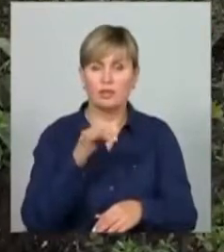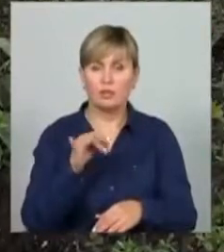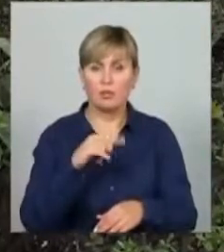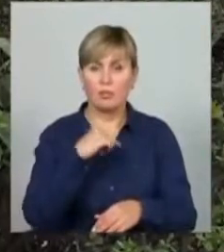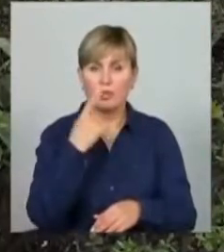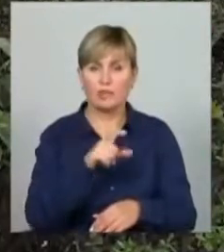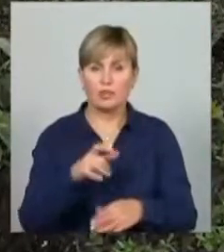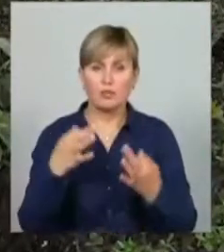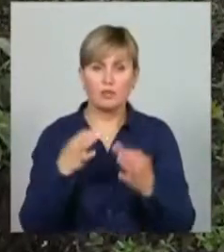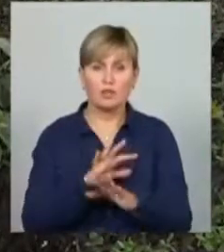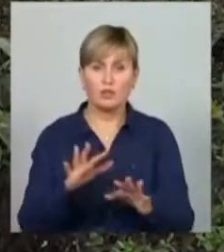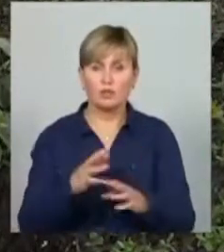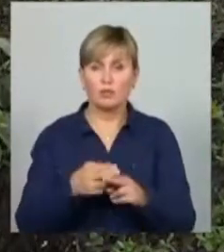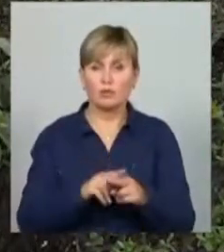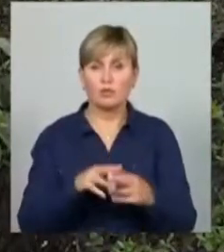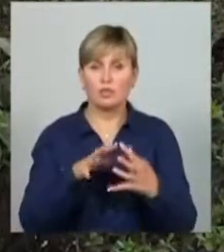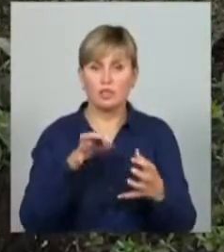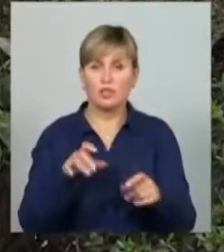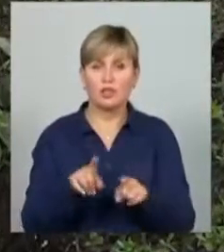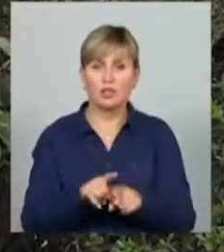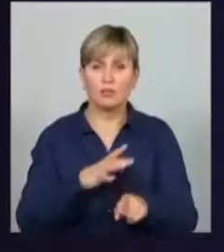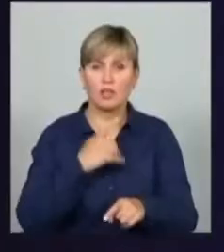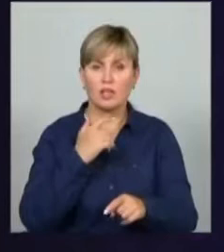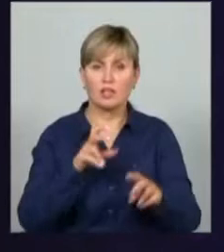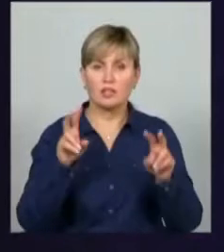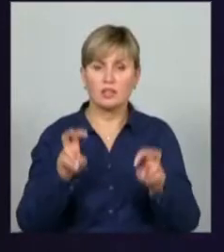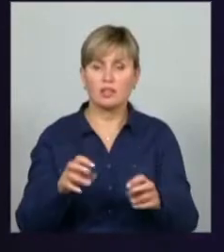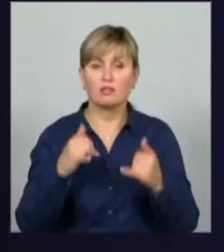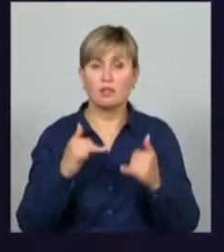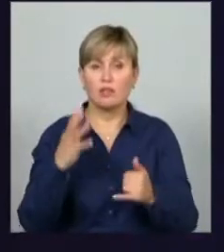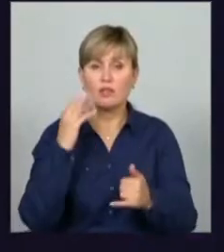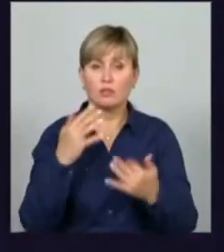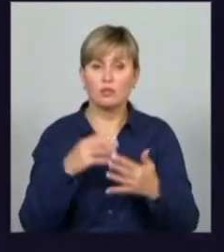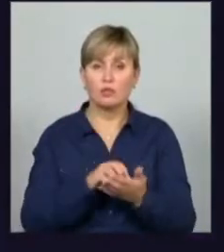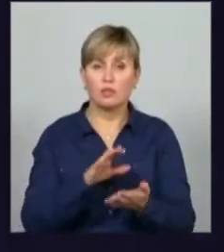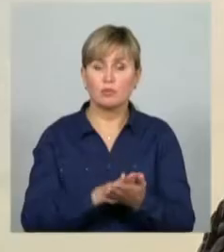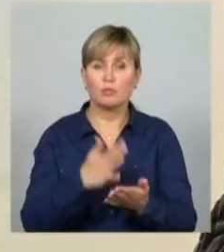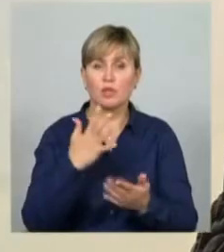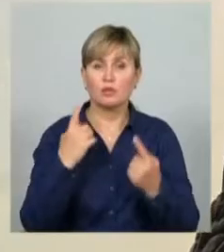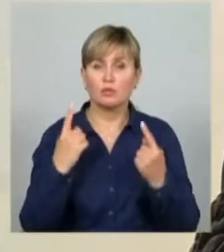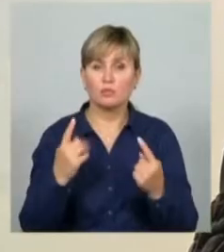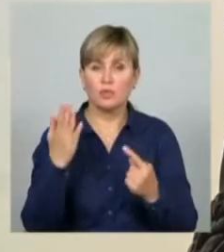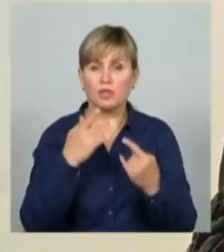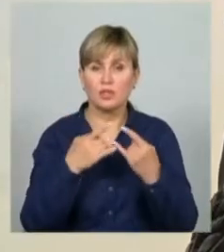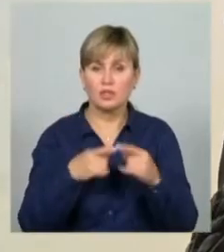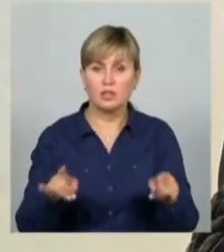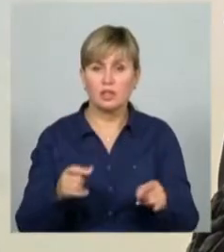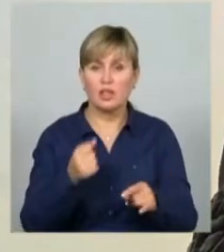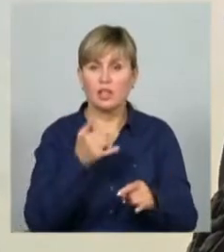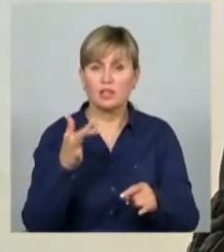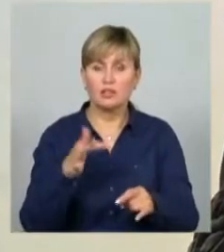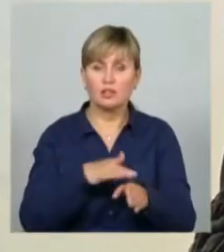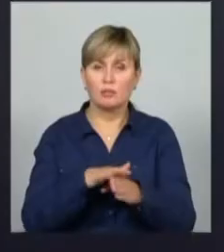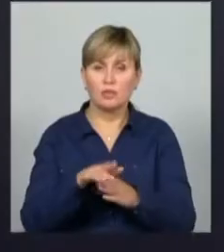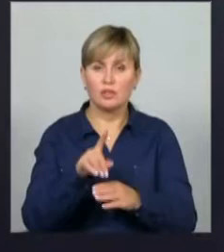персонал их не допустил, так как при сканировании был установлен красный статус. На сегодня в Алматы уже запущено 5 крупнейших кинотеатров. Количество